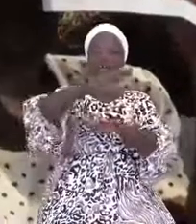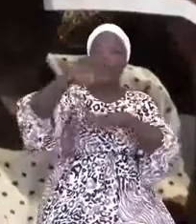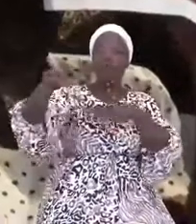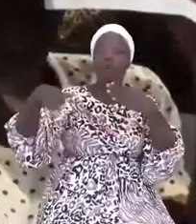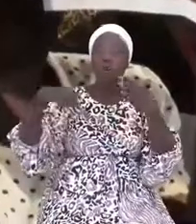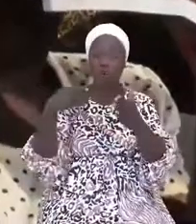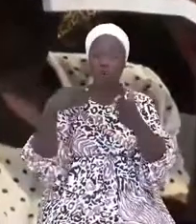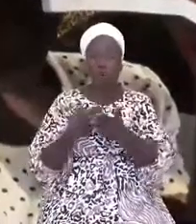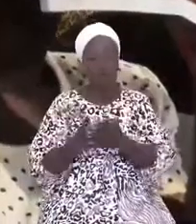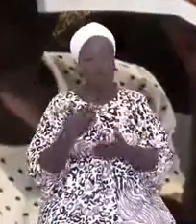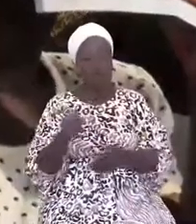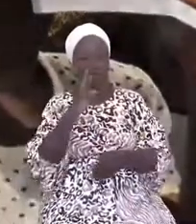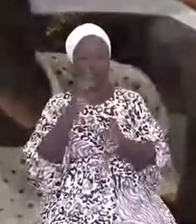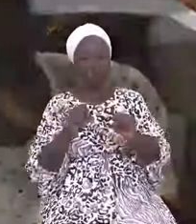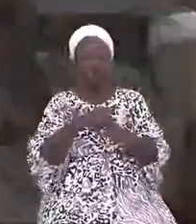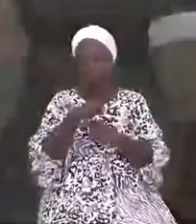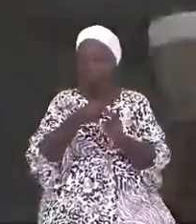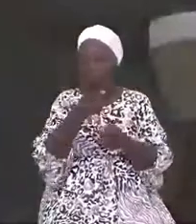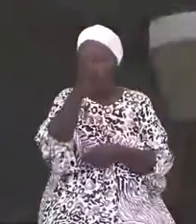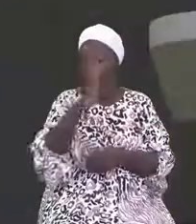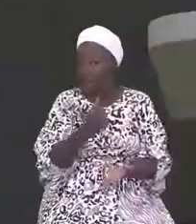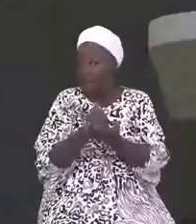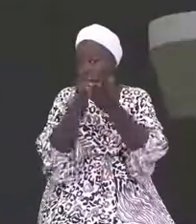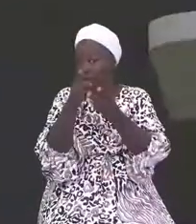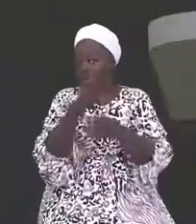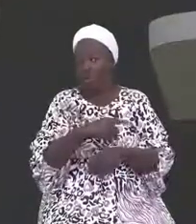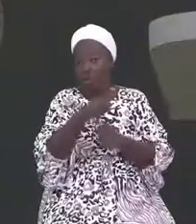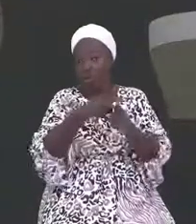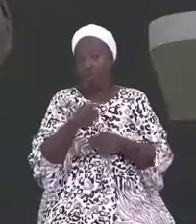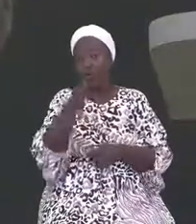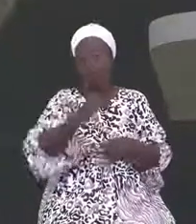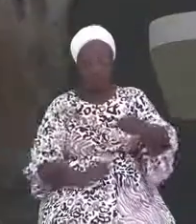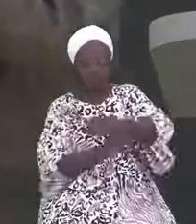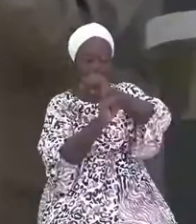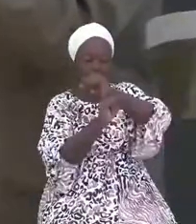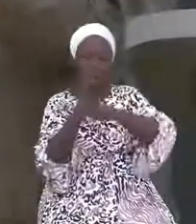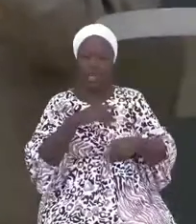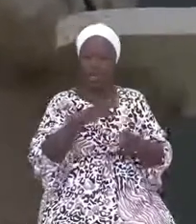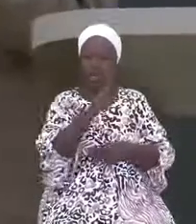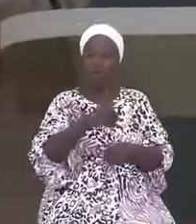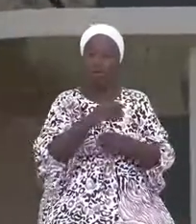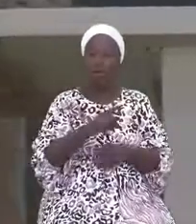Quand Dieu t'aide, quand Dieu t'accorde la grâce,